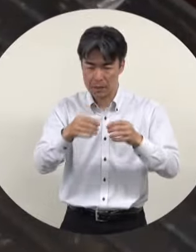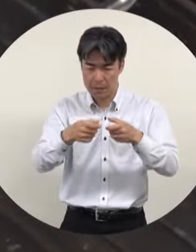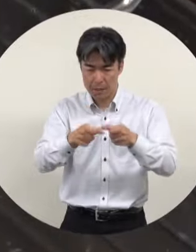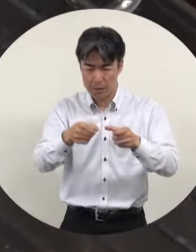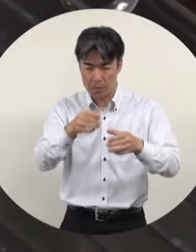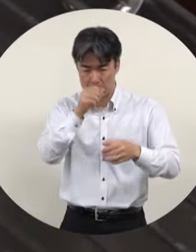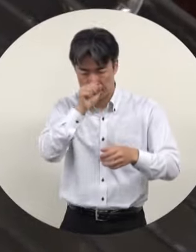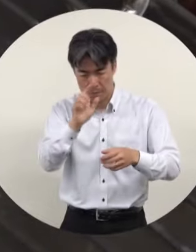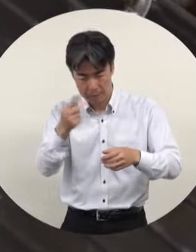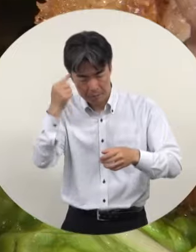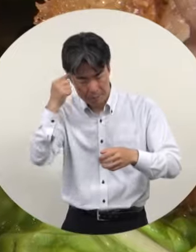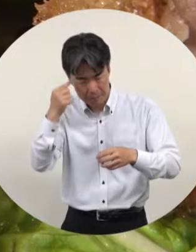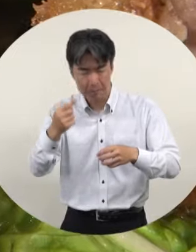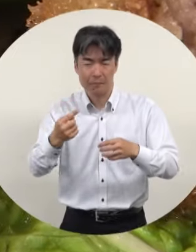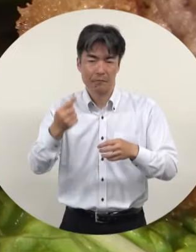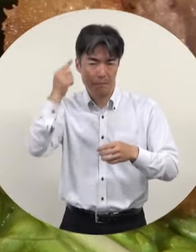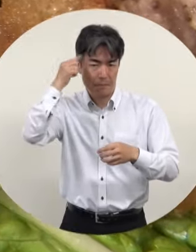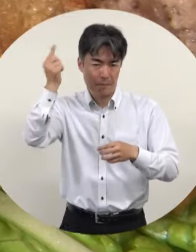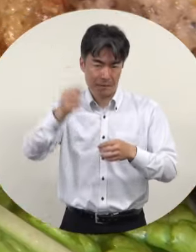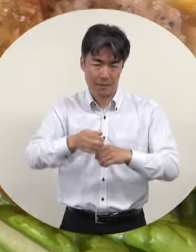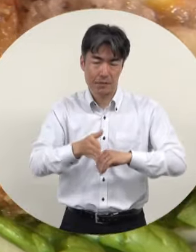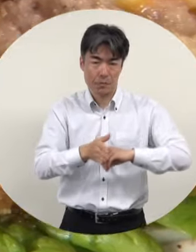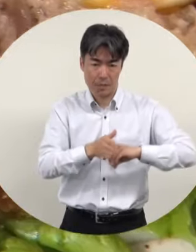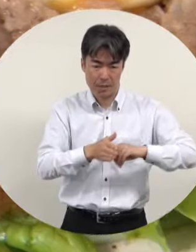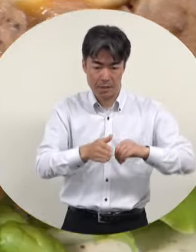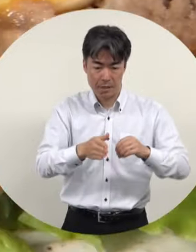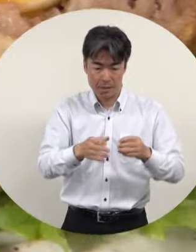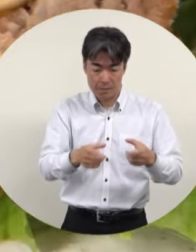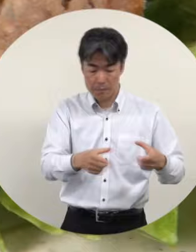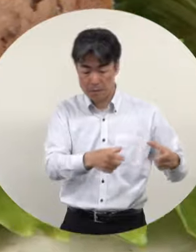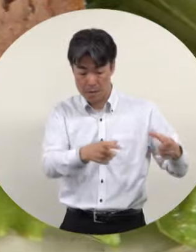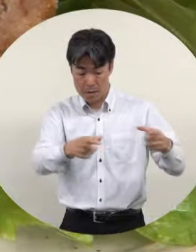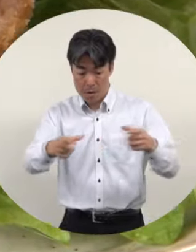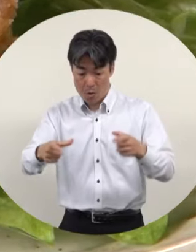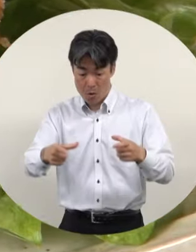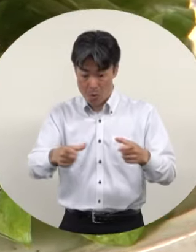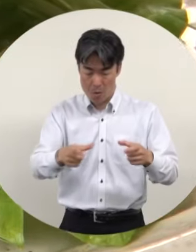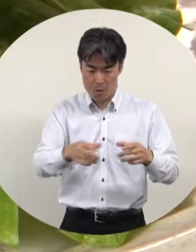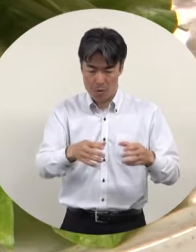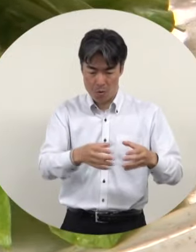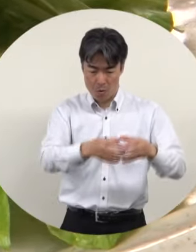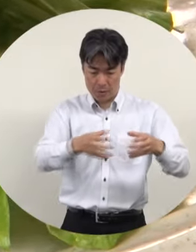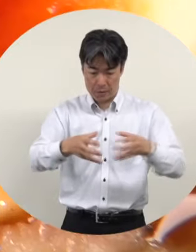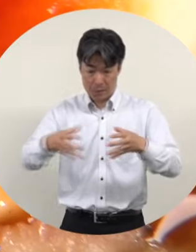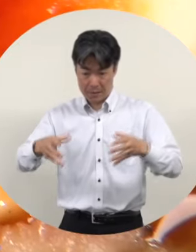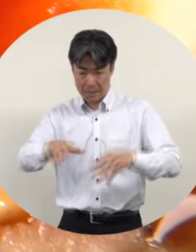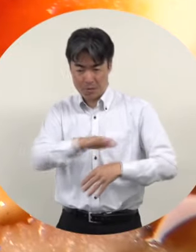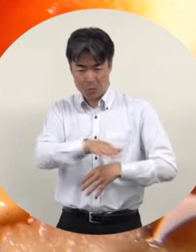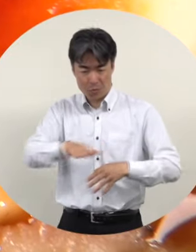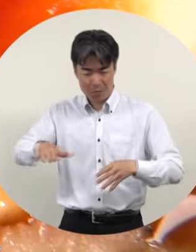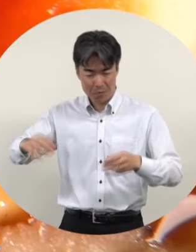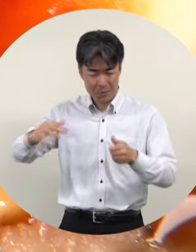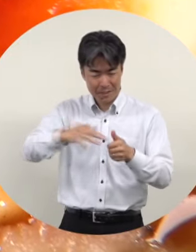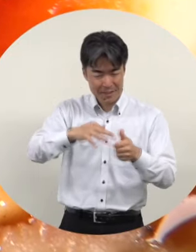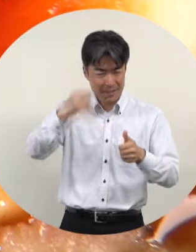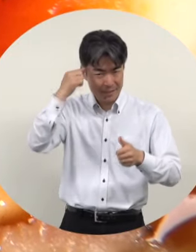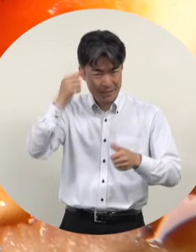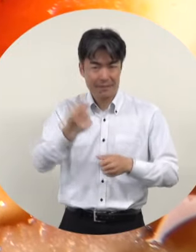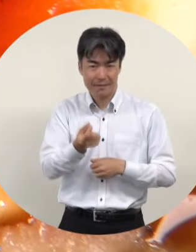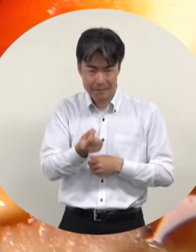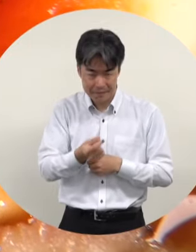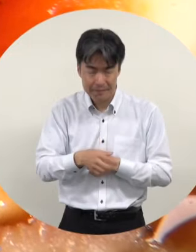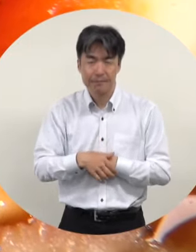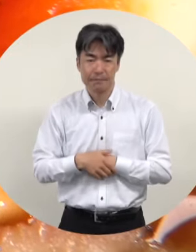なるかなって思って、 うん、見た目的にもすごくボリューム感じられて、お子さんも含めて好きそうな味ですね。 はい。